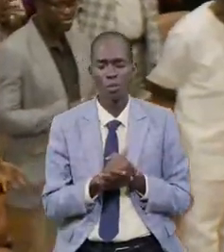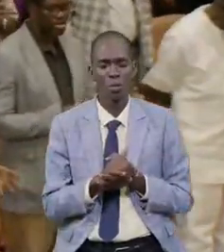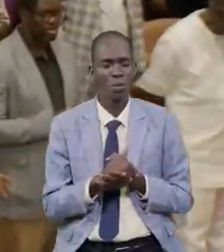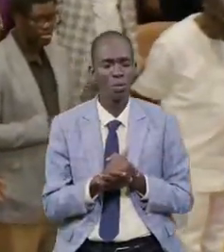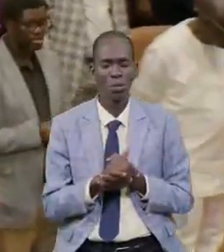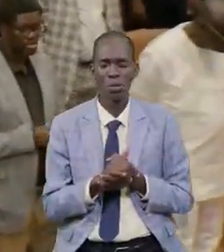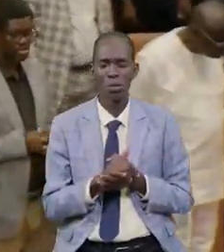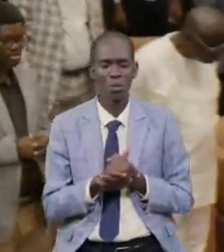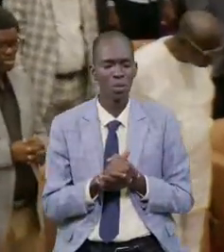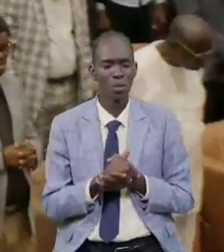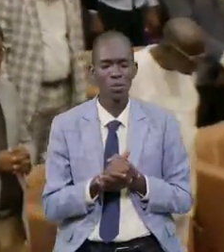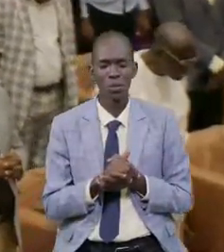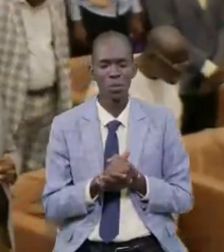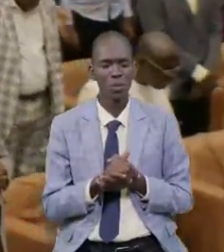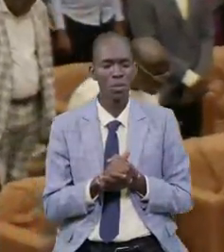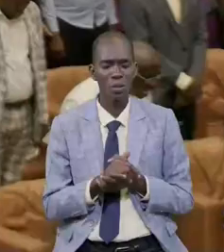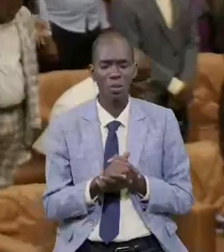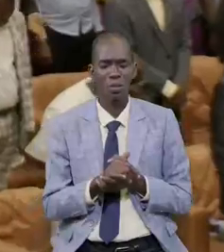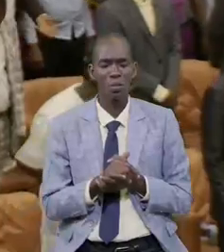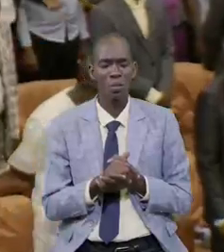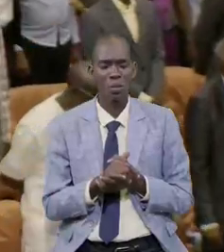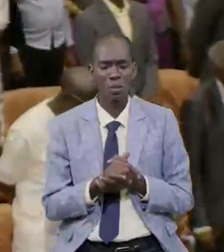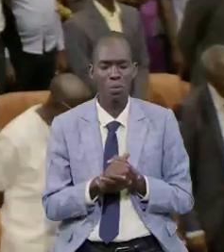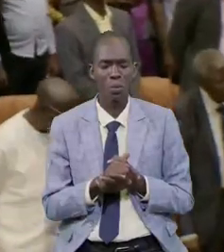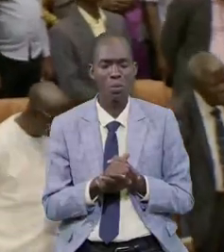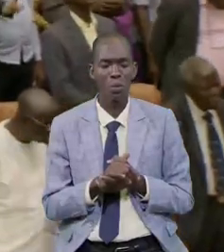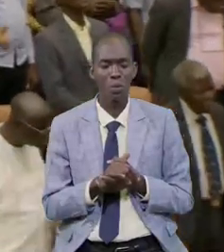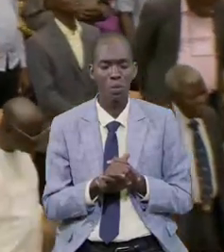et manipuler Dieu.